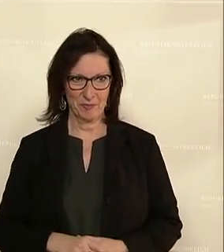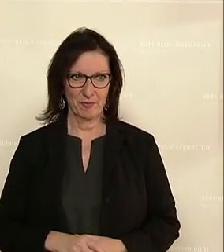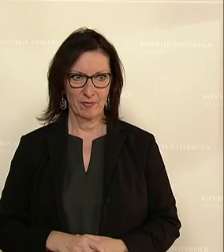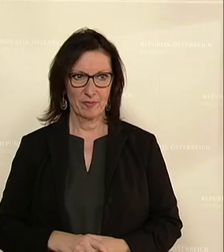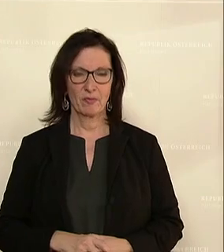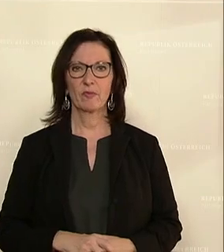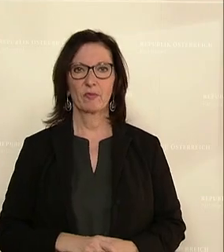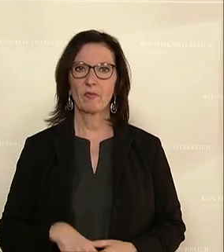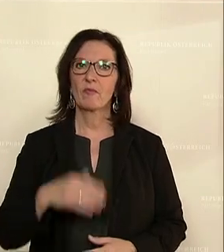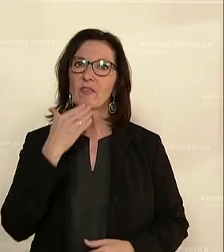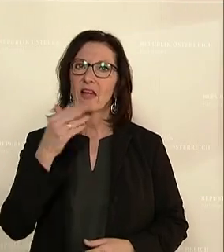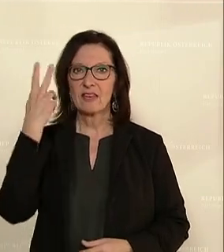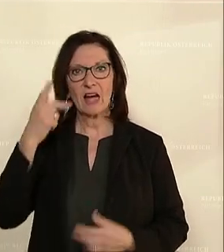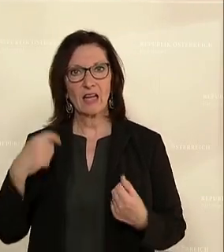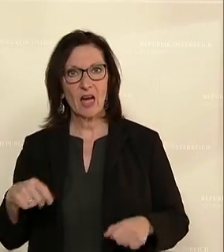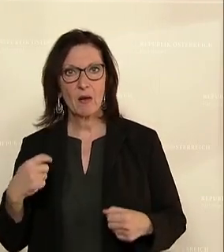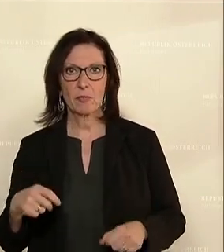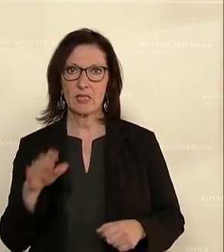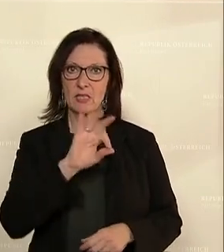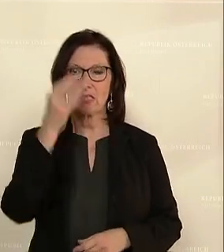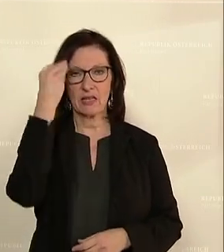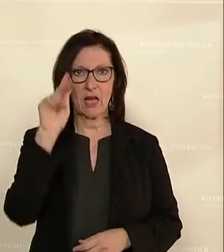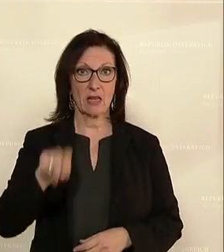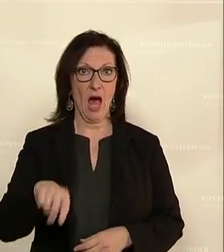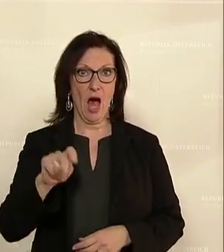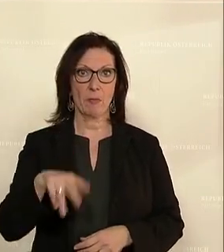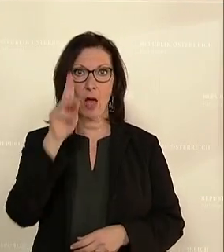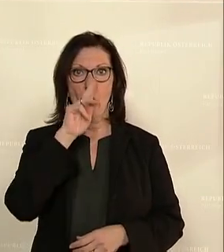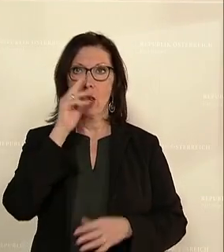Russland im Jahr 2014 nach der Annexion der Krim nicht schon stärker entgegengetreten sei.